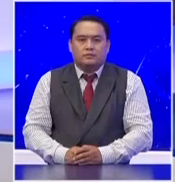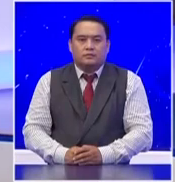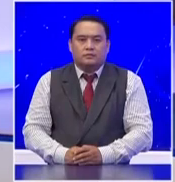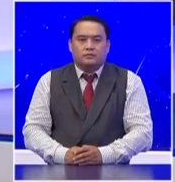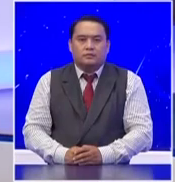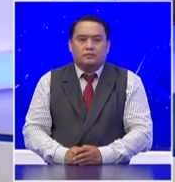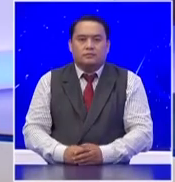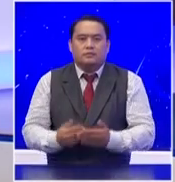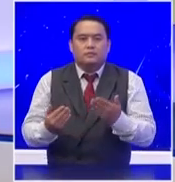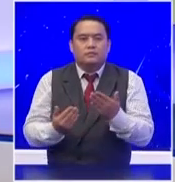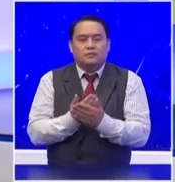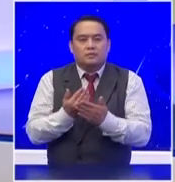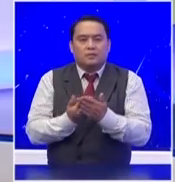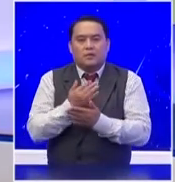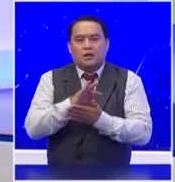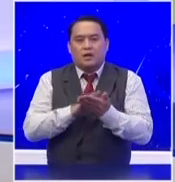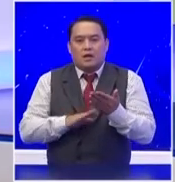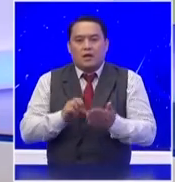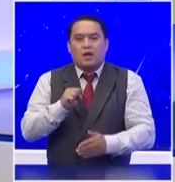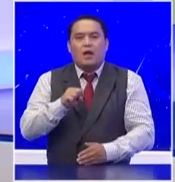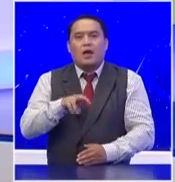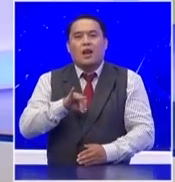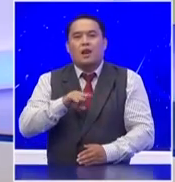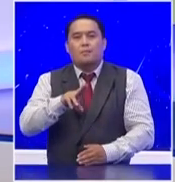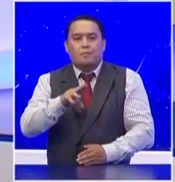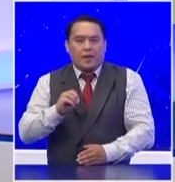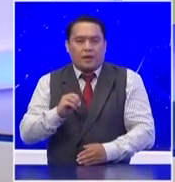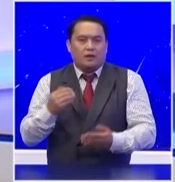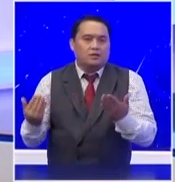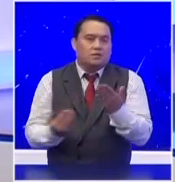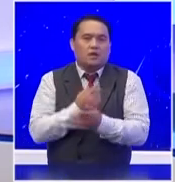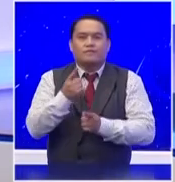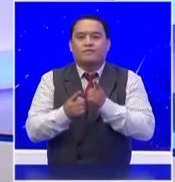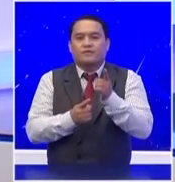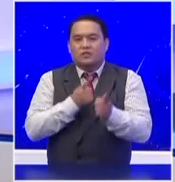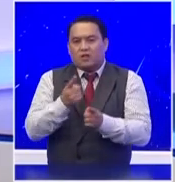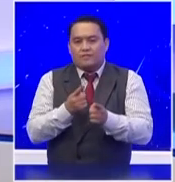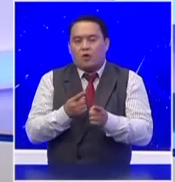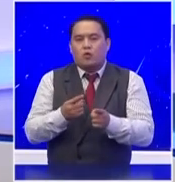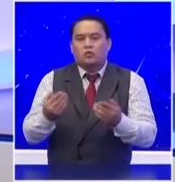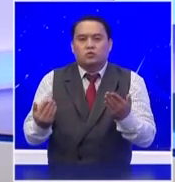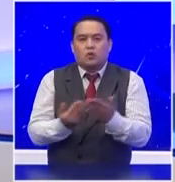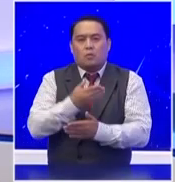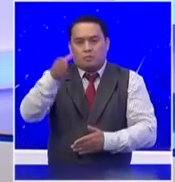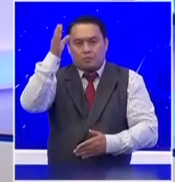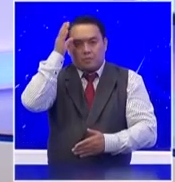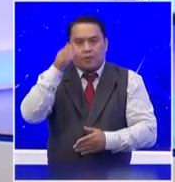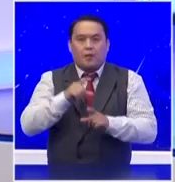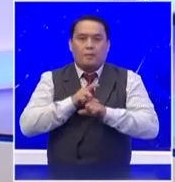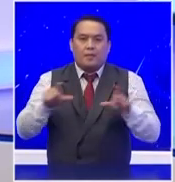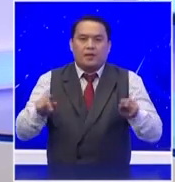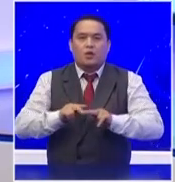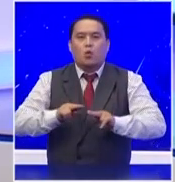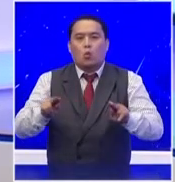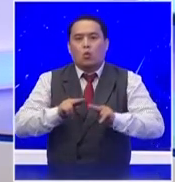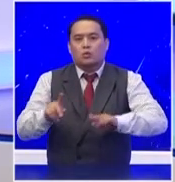Өзгеде жаңалықтар әліппе қайт оралды. Алғаш 42 әріпті танытып, зейінді ашқан оқу құралы алдағы білім ауысымында мектептерде оқытыла